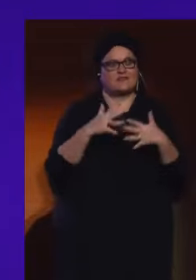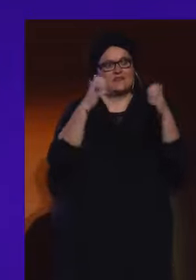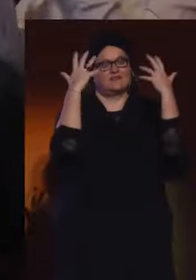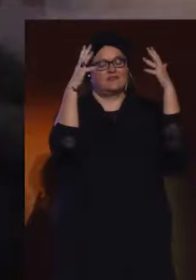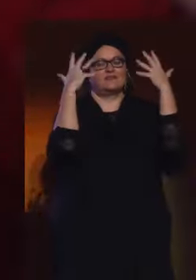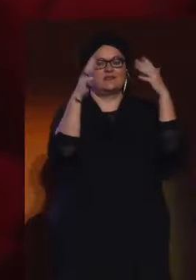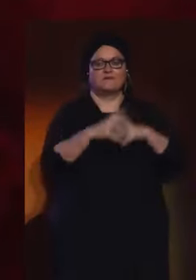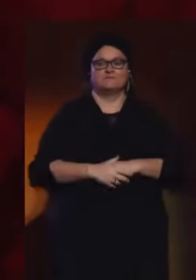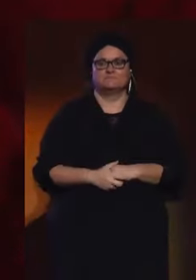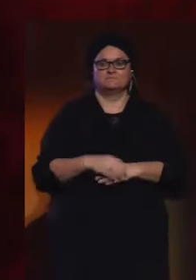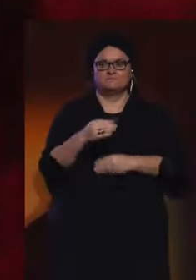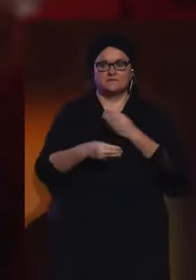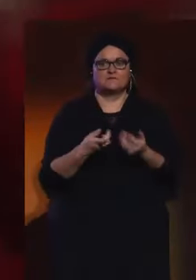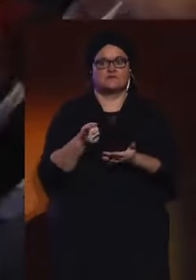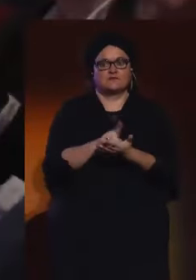Berriro egin genuen.